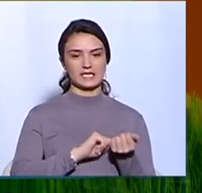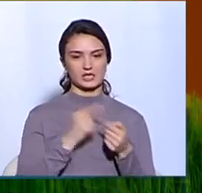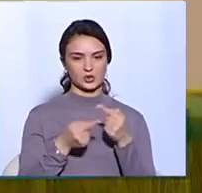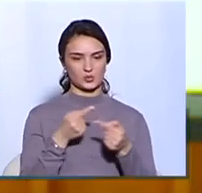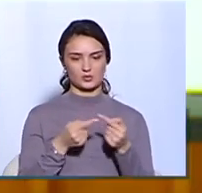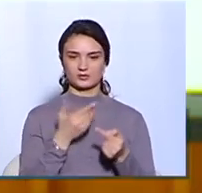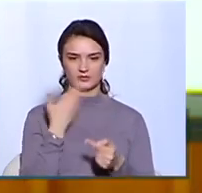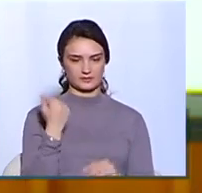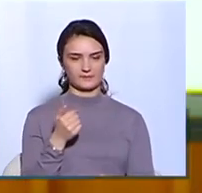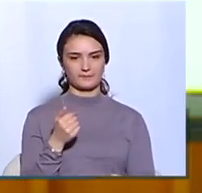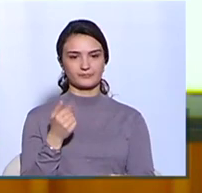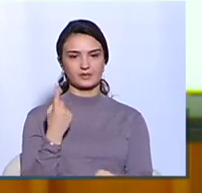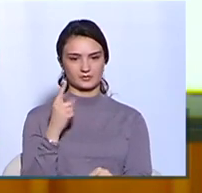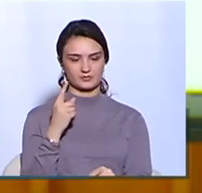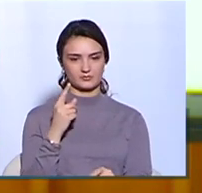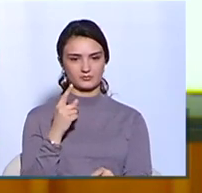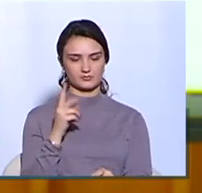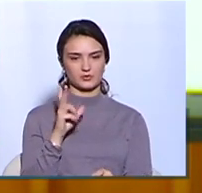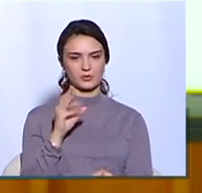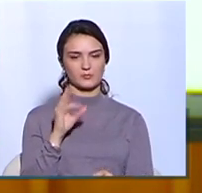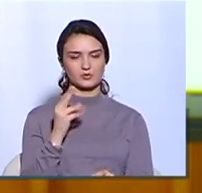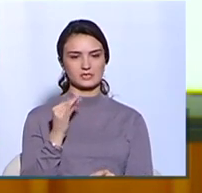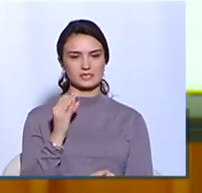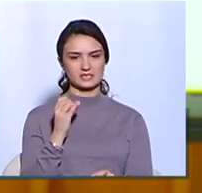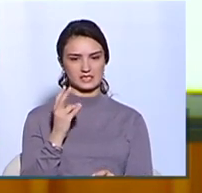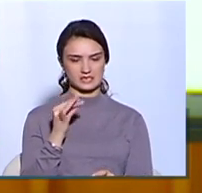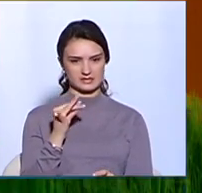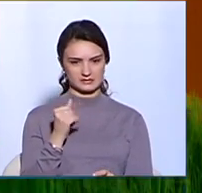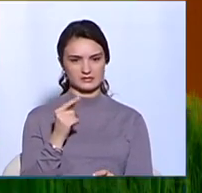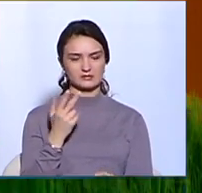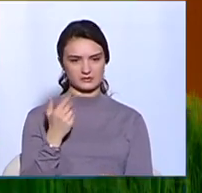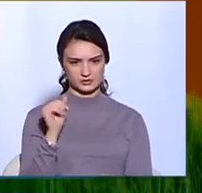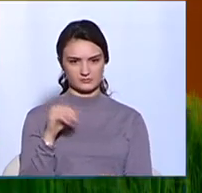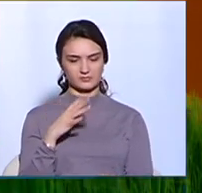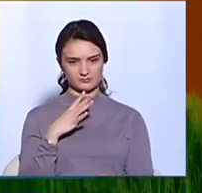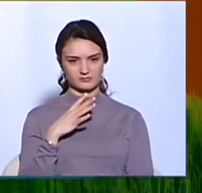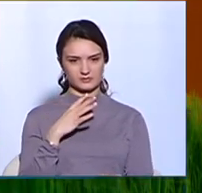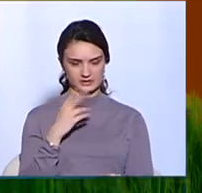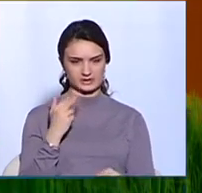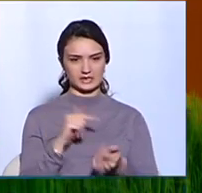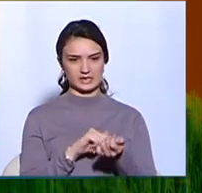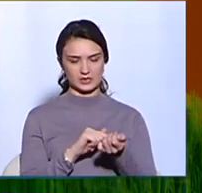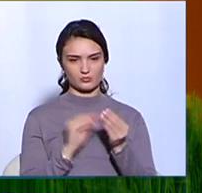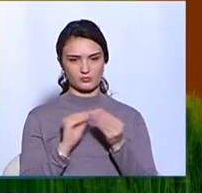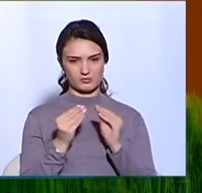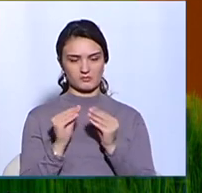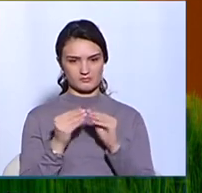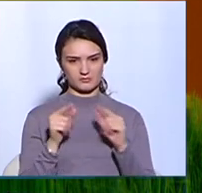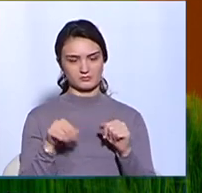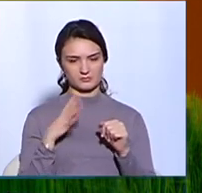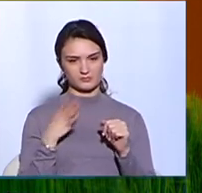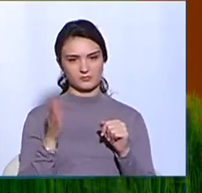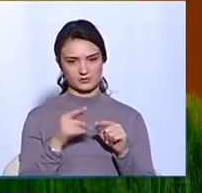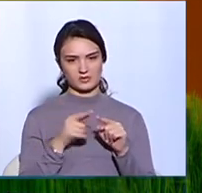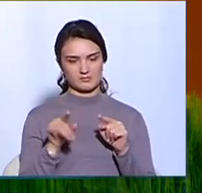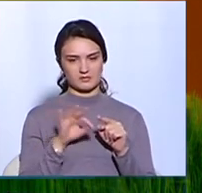გენეტიკურად გამოსახული, თუმცა ჰომოცისტეინემია შეიძლება იყოს თუ არა გენური პრობლემებით განპირობებული. მოდით